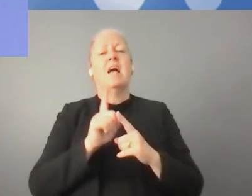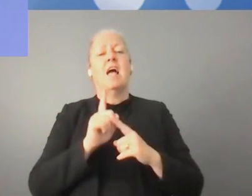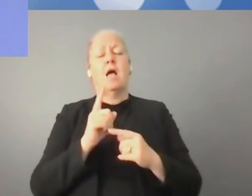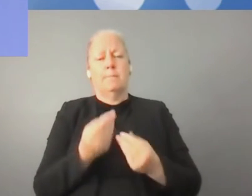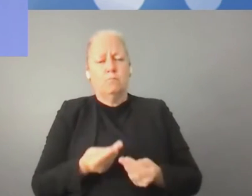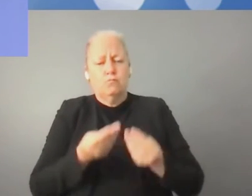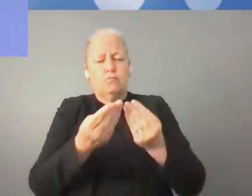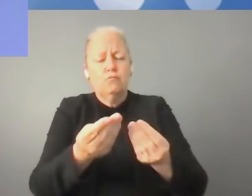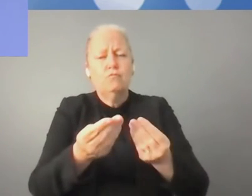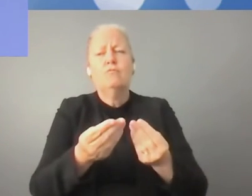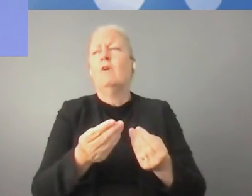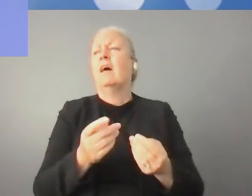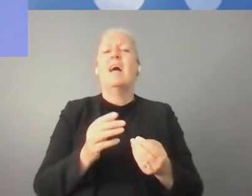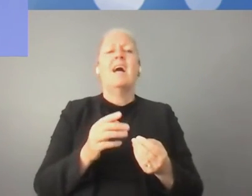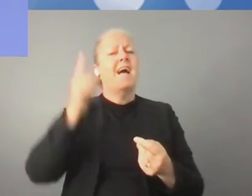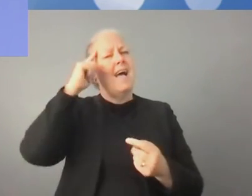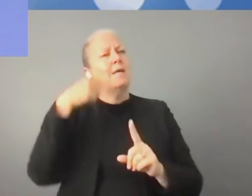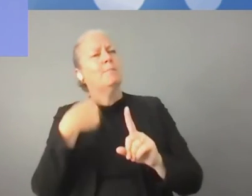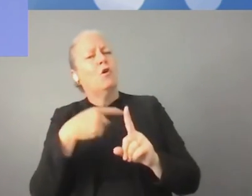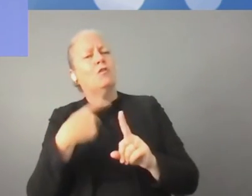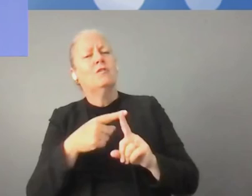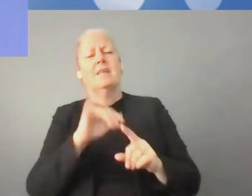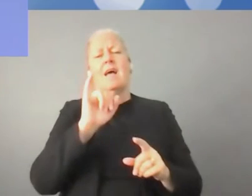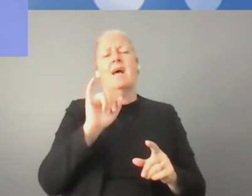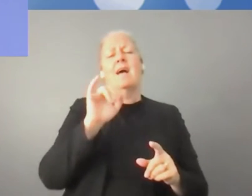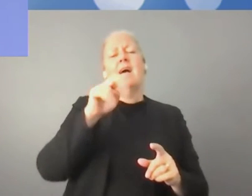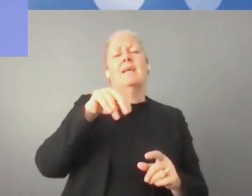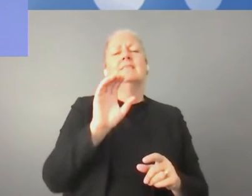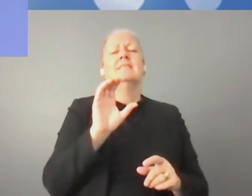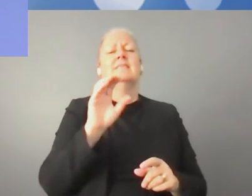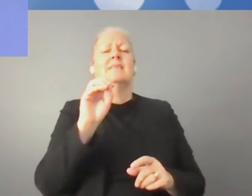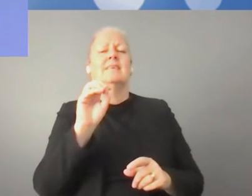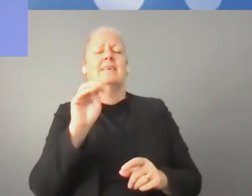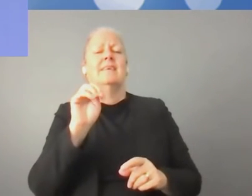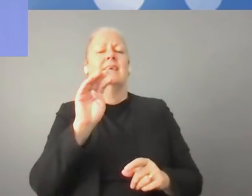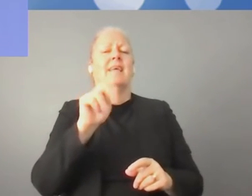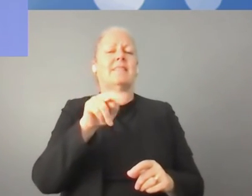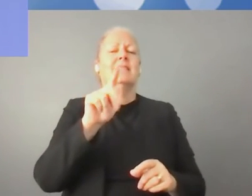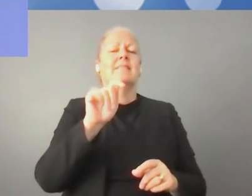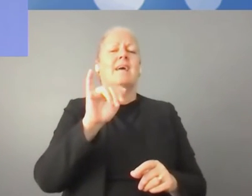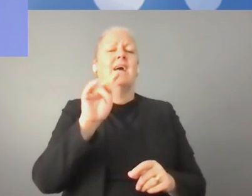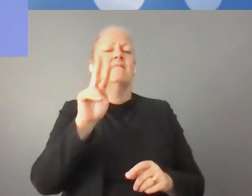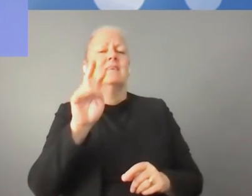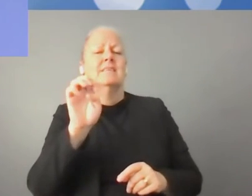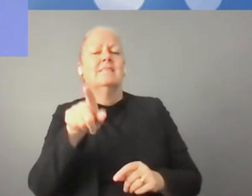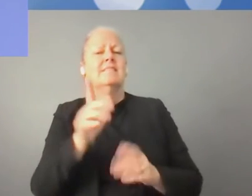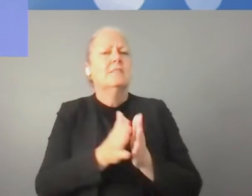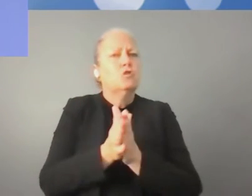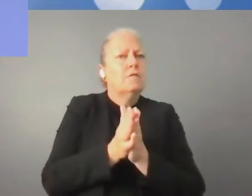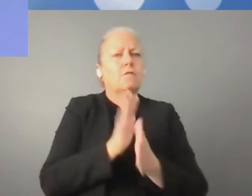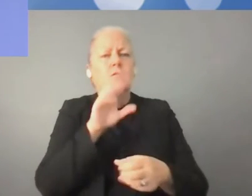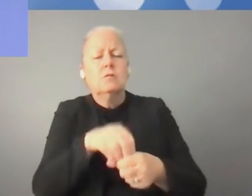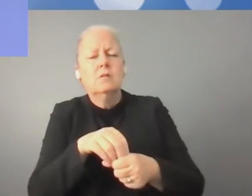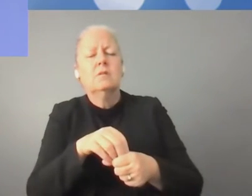необходимы соответствующие политики, которые регулировали бы вопросы софинансирования, которые создавали